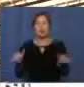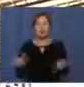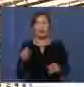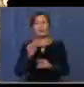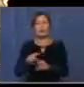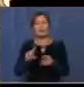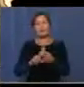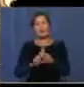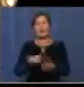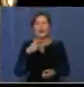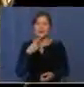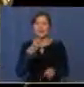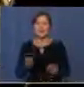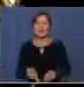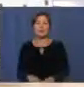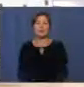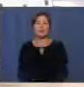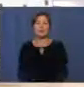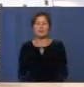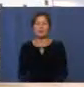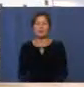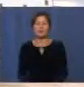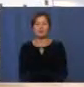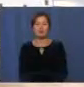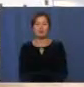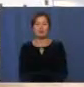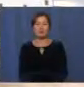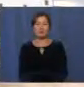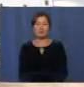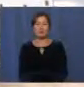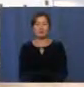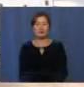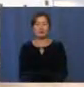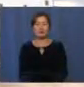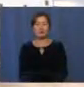тапсырысқа тікелей байланысты, дейді мамандар. Әсем Сартбаева, Мұхаммед Шаткам, жаңалықтар.